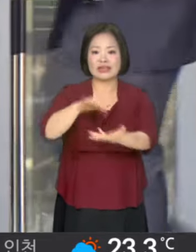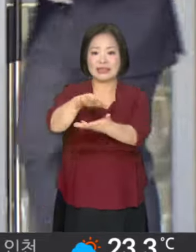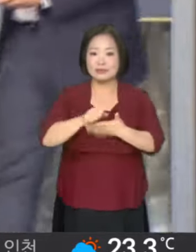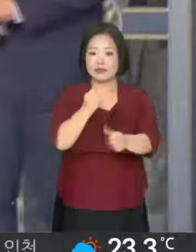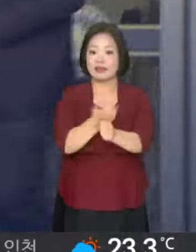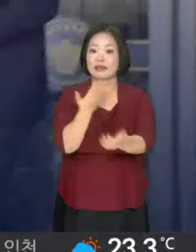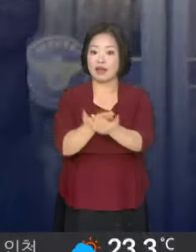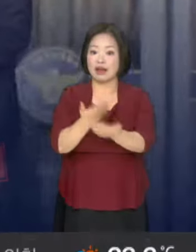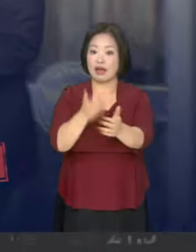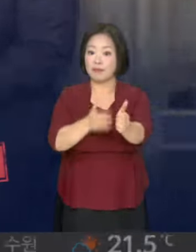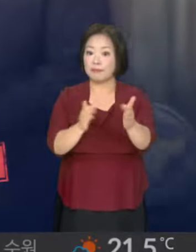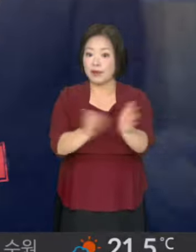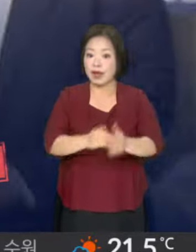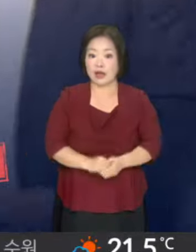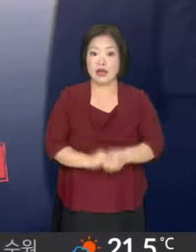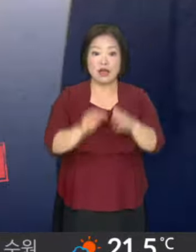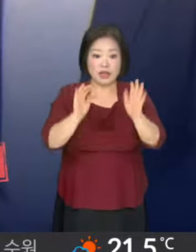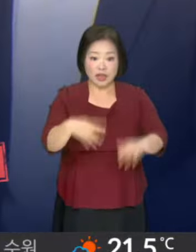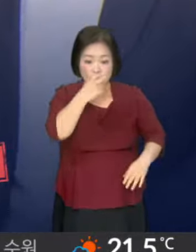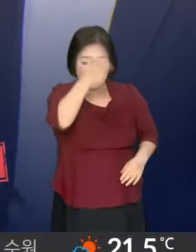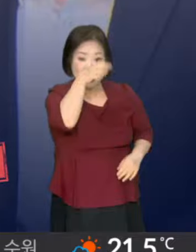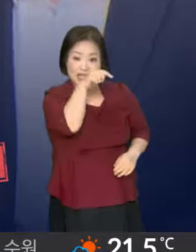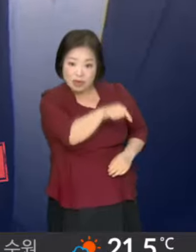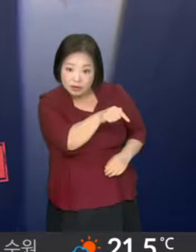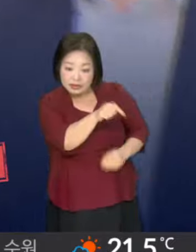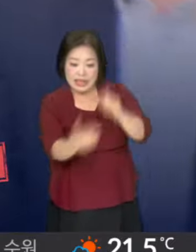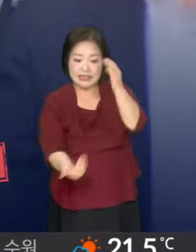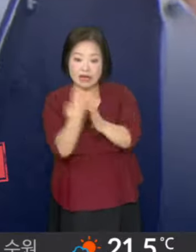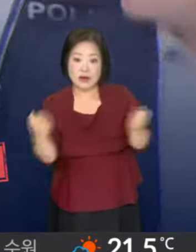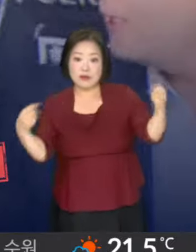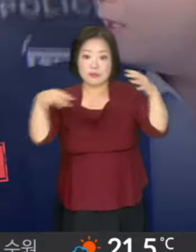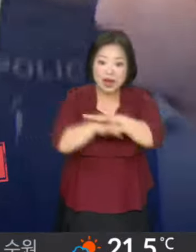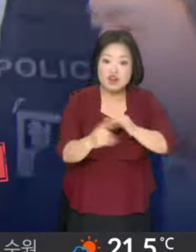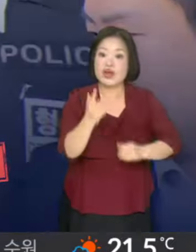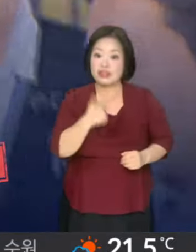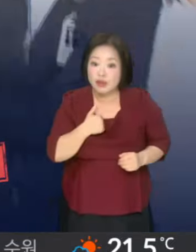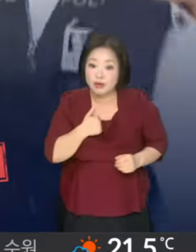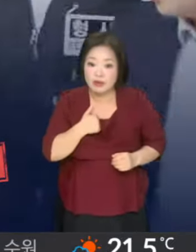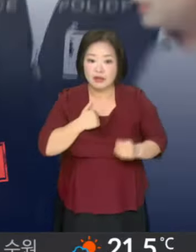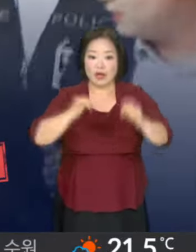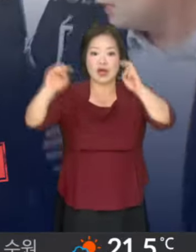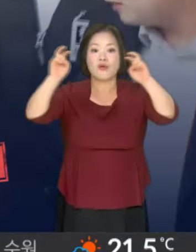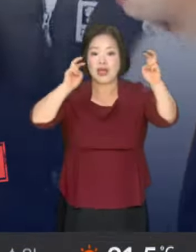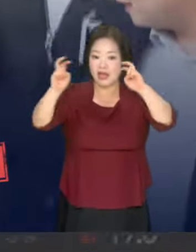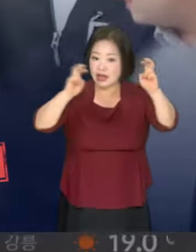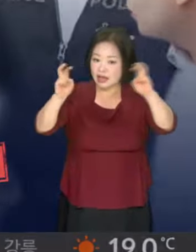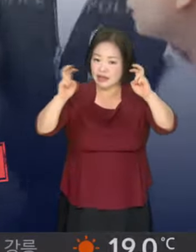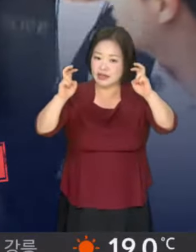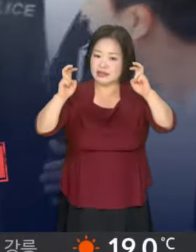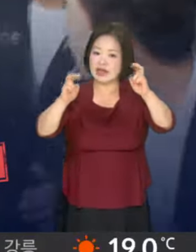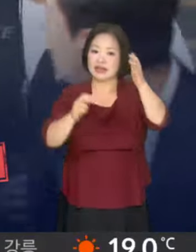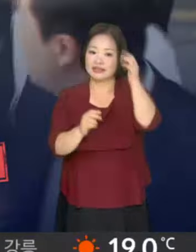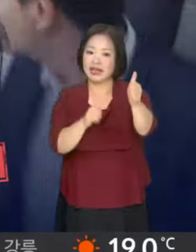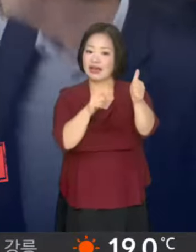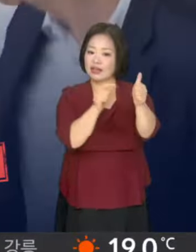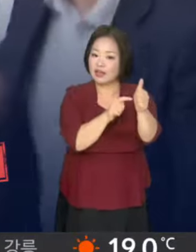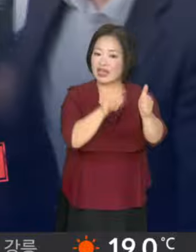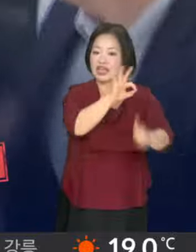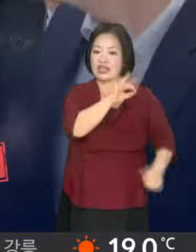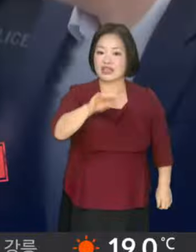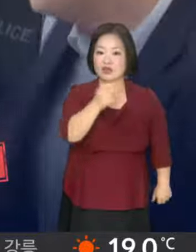설명입니다 검찰은 사고를 은폐하는데 관여한 소속사 대표와 본부장에게 각각 징역 3년을 대리자 수한 매니저에겐